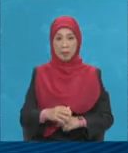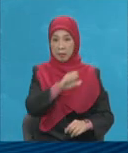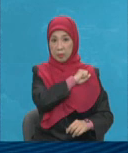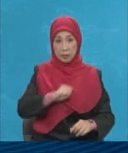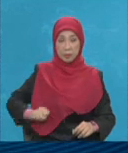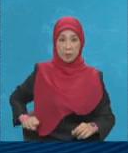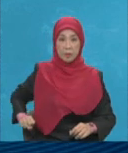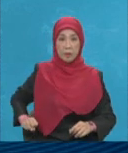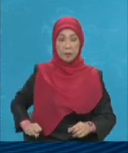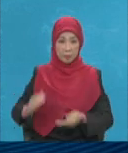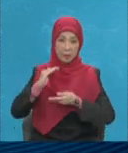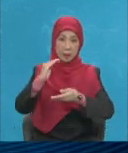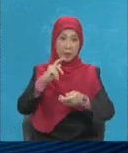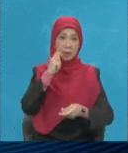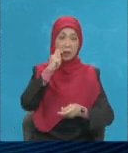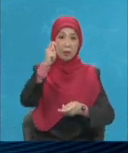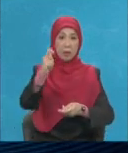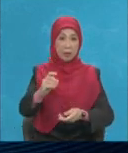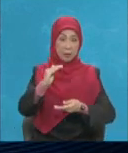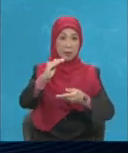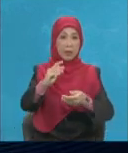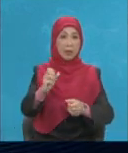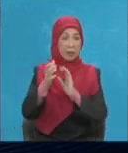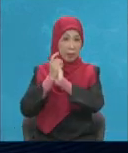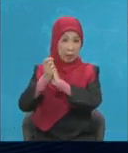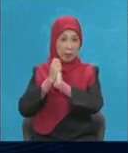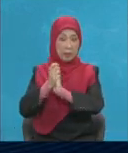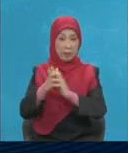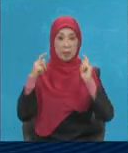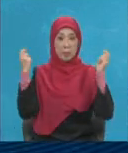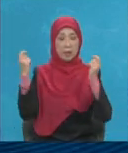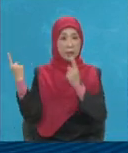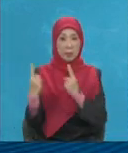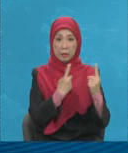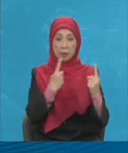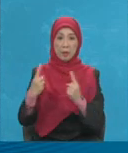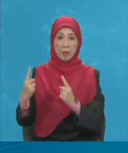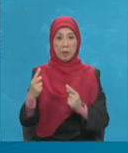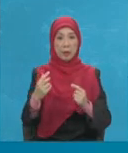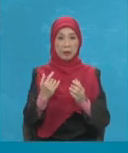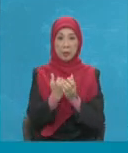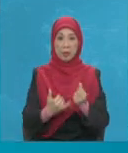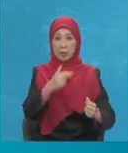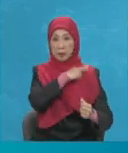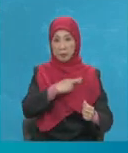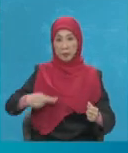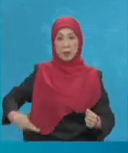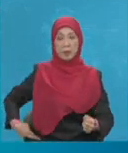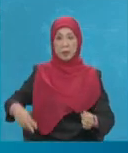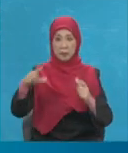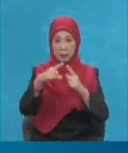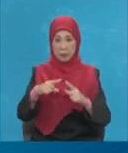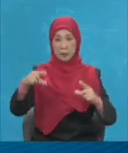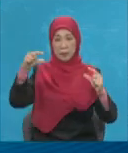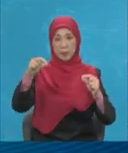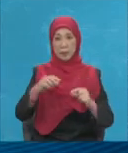Kebawah Duli Yang Maha Mulia berkenan menghantar titah-titah putusan tahniah sempena ulang tahun Hari Keputeraan Kebawah Duli Yang Maha Mulia